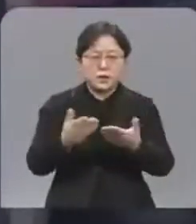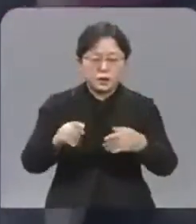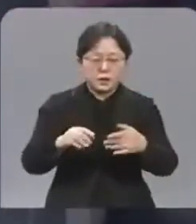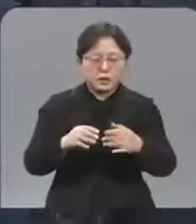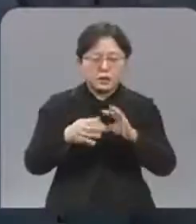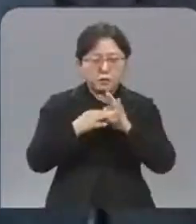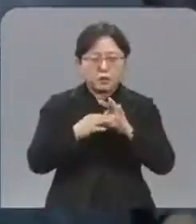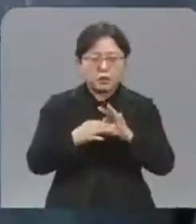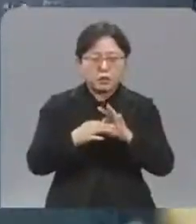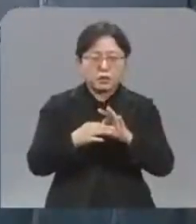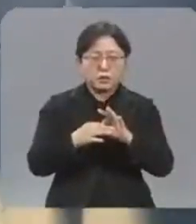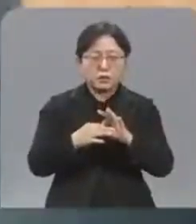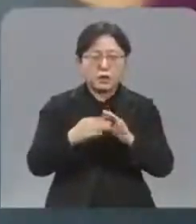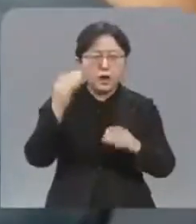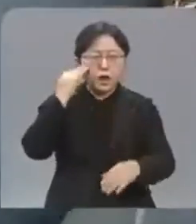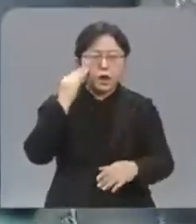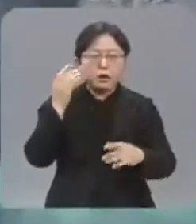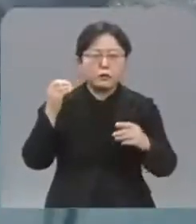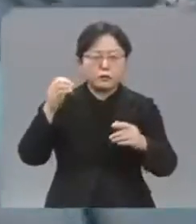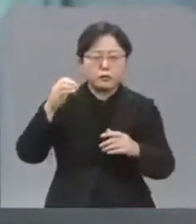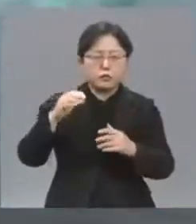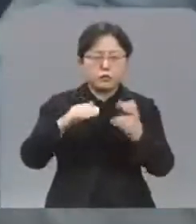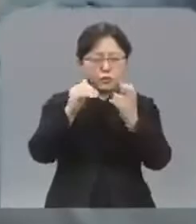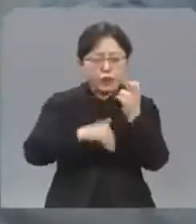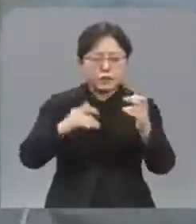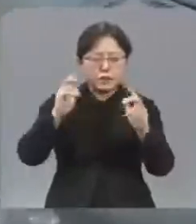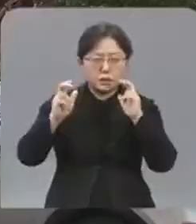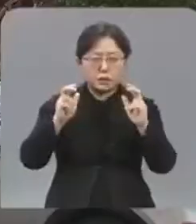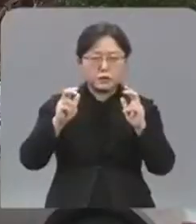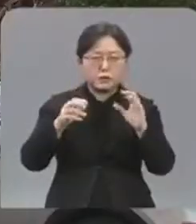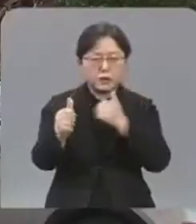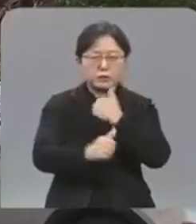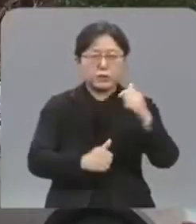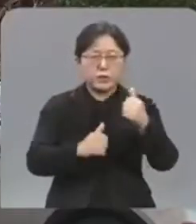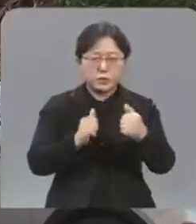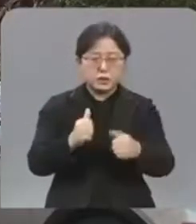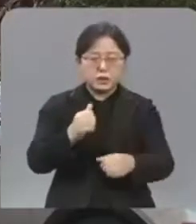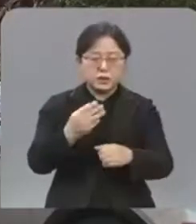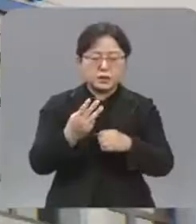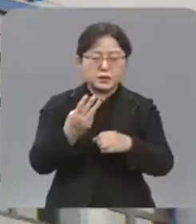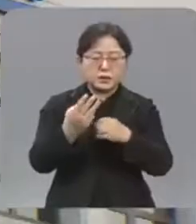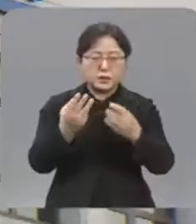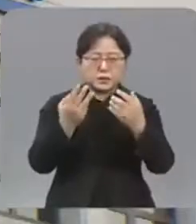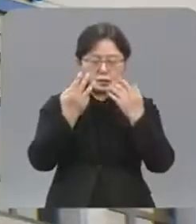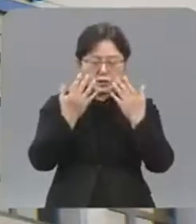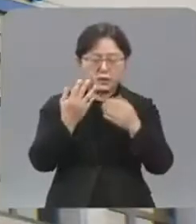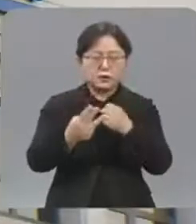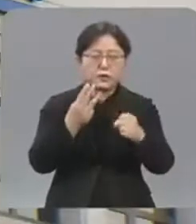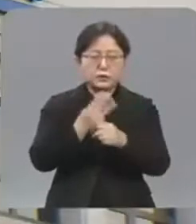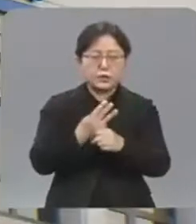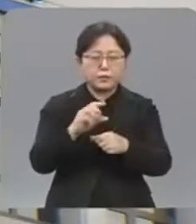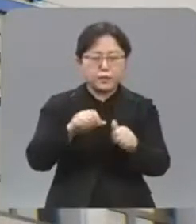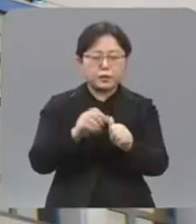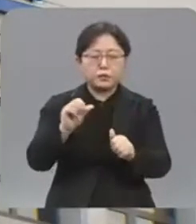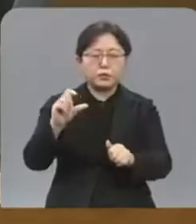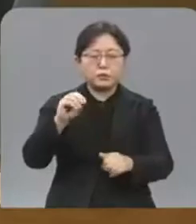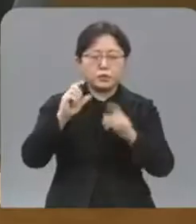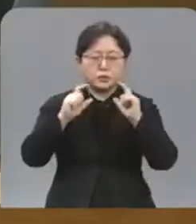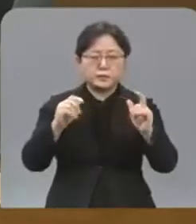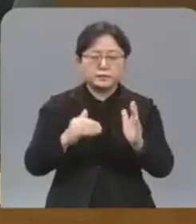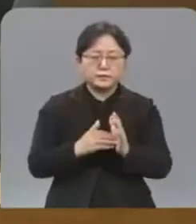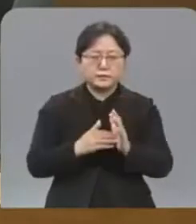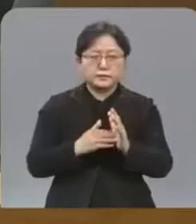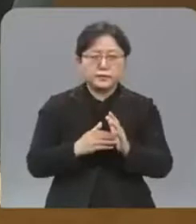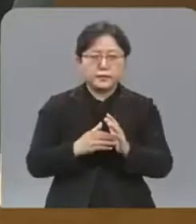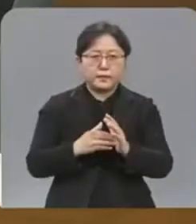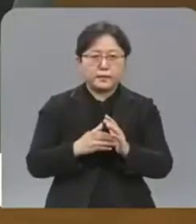연루돼 재판을 받은 한국광산업진흥회 간부 A씨에게는 징역 3년에 벌금 5천만 원을 선고했습니다.